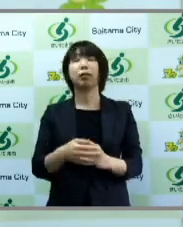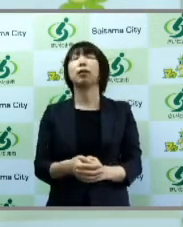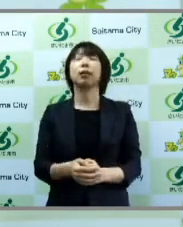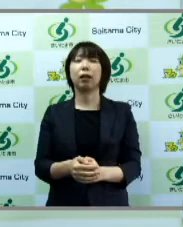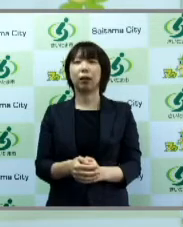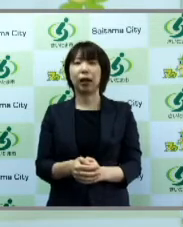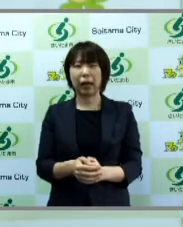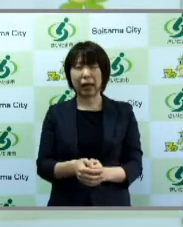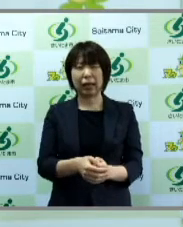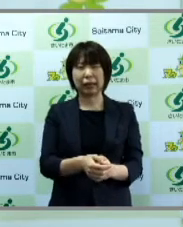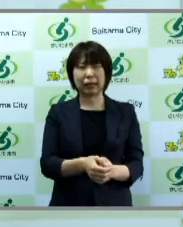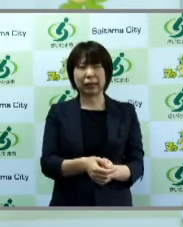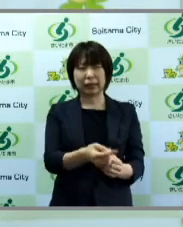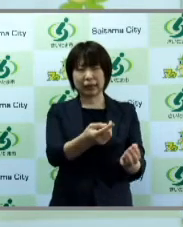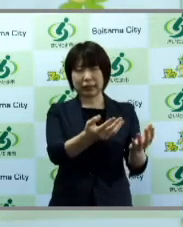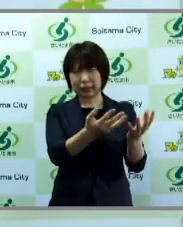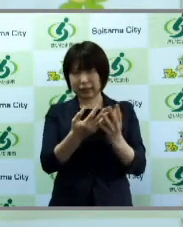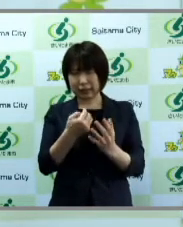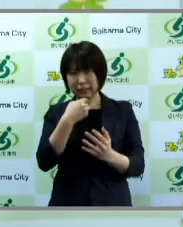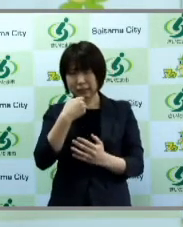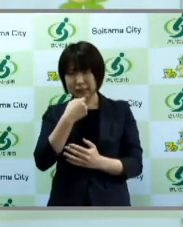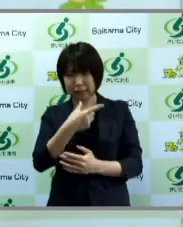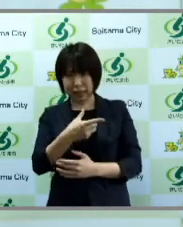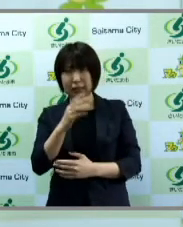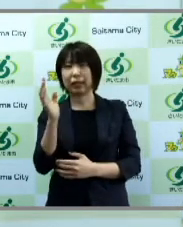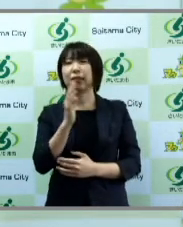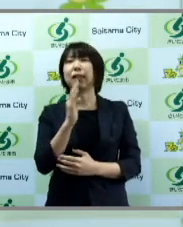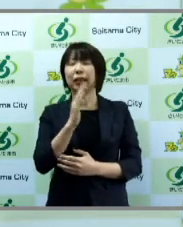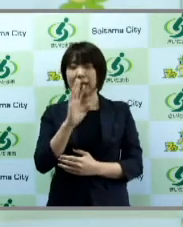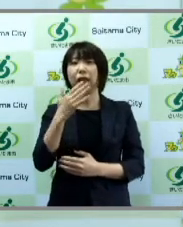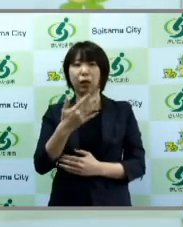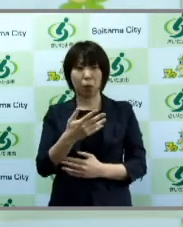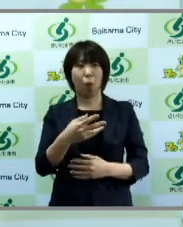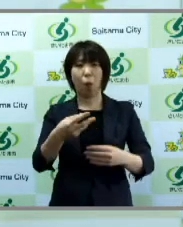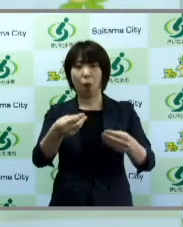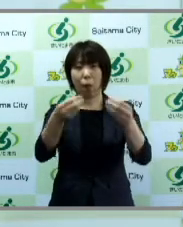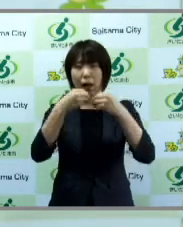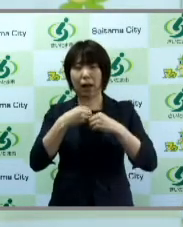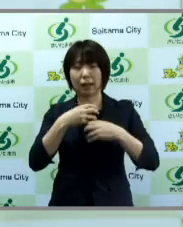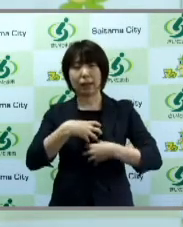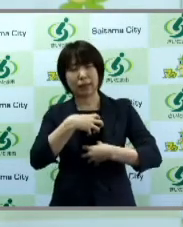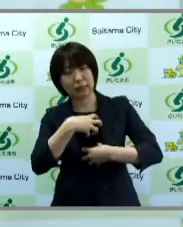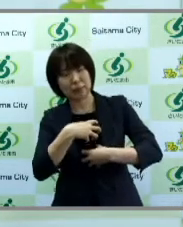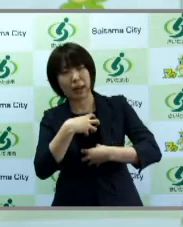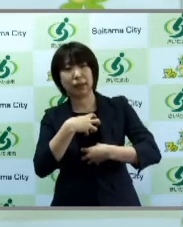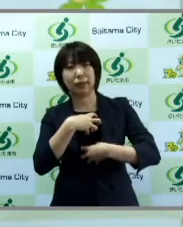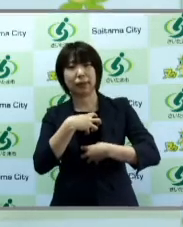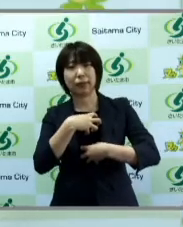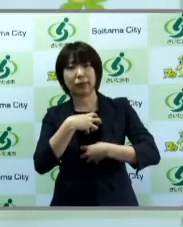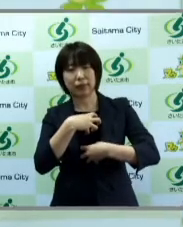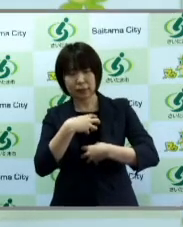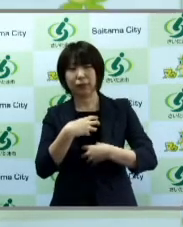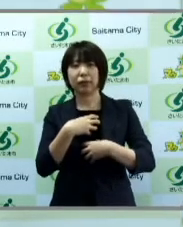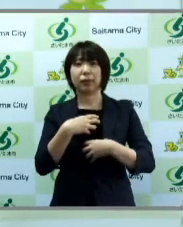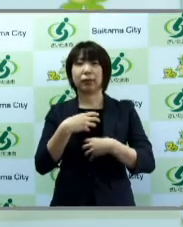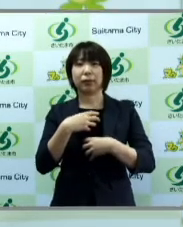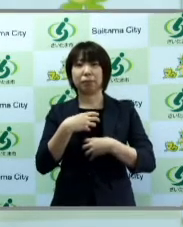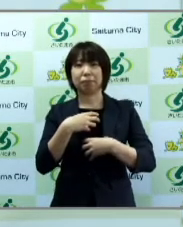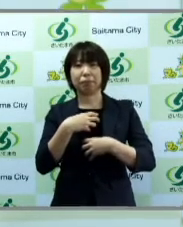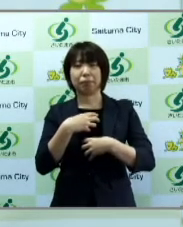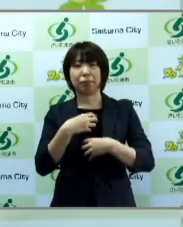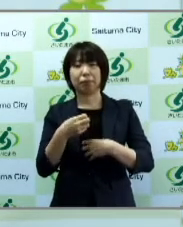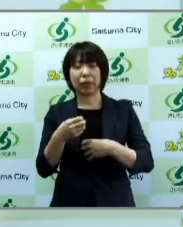来てほしくないということではありませんけれども、やはり非常にリスクの高い、市民が旅行される場合も、